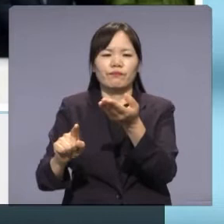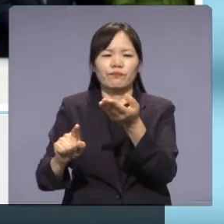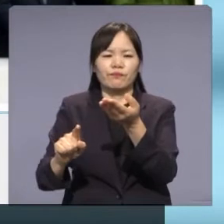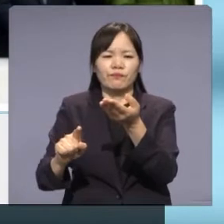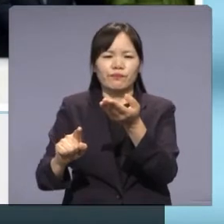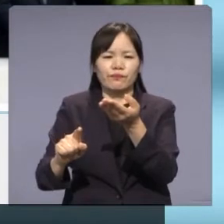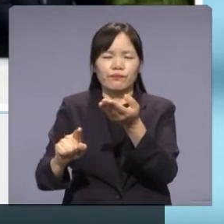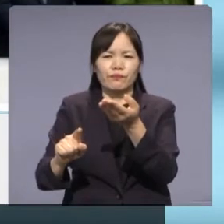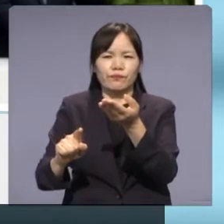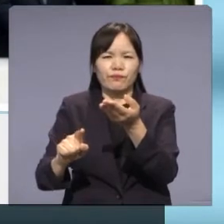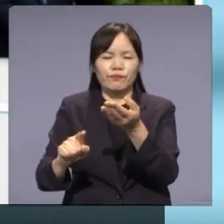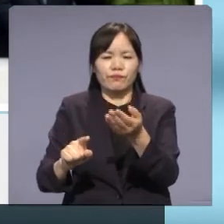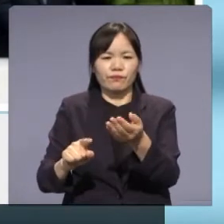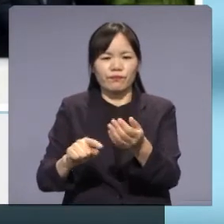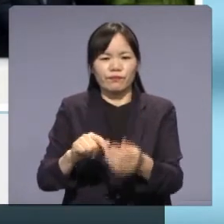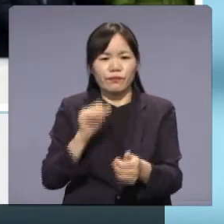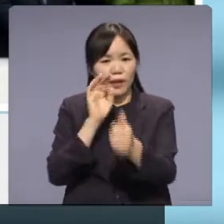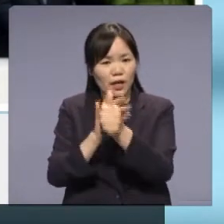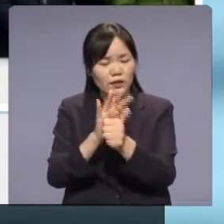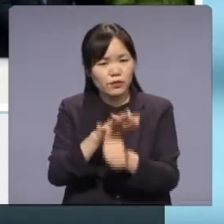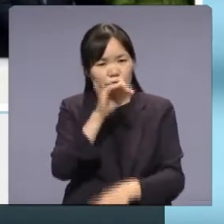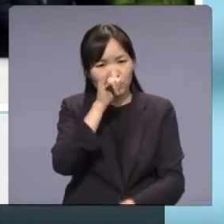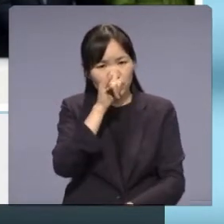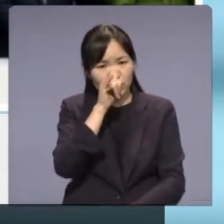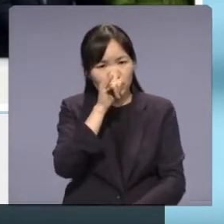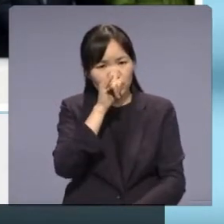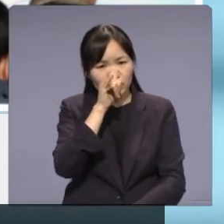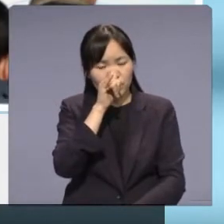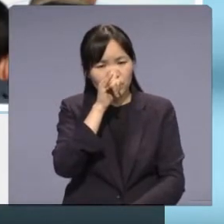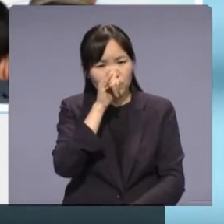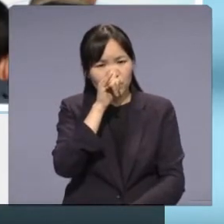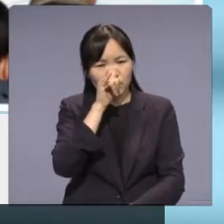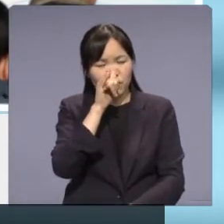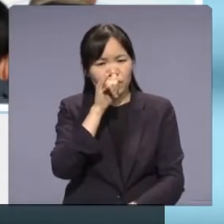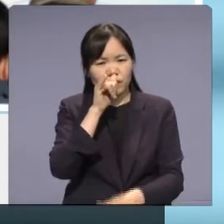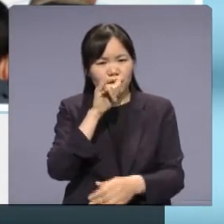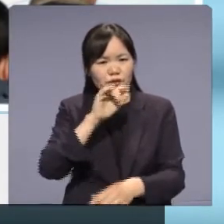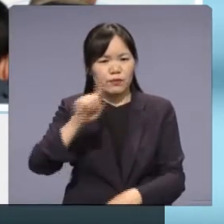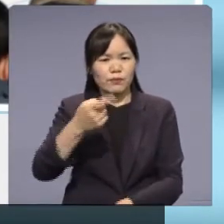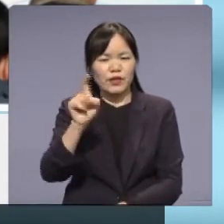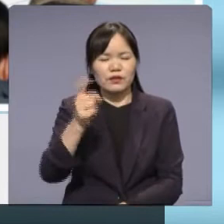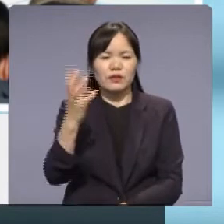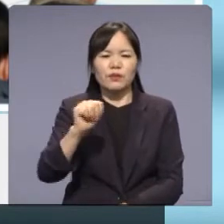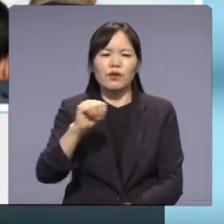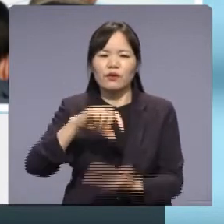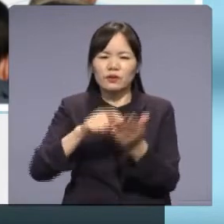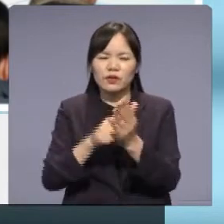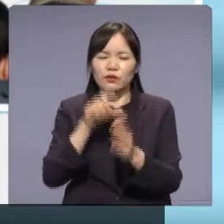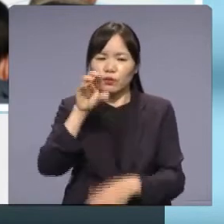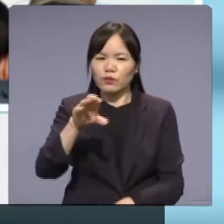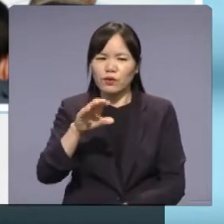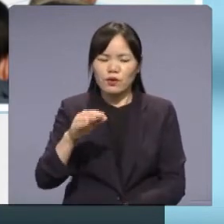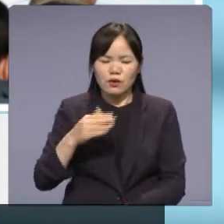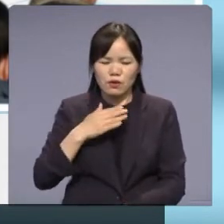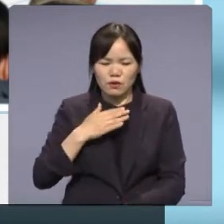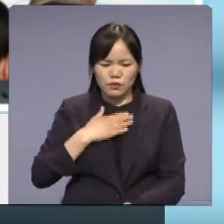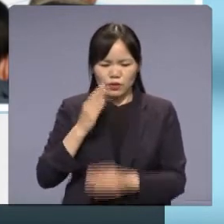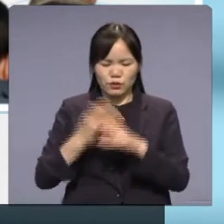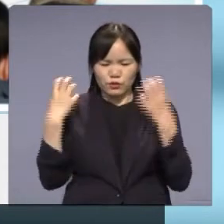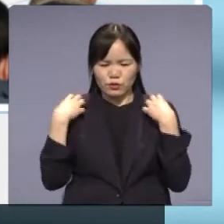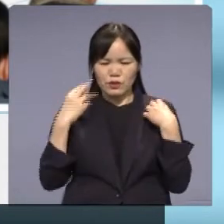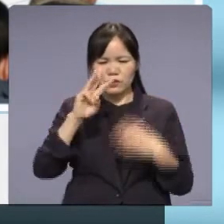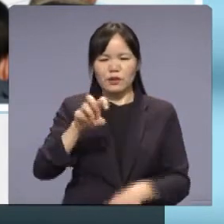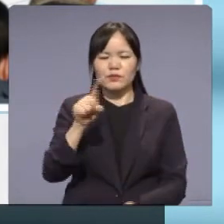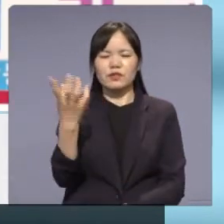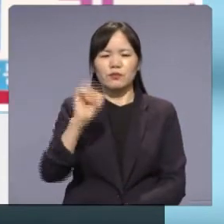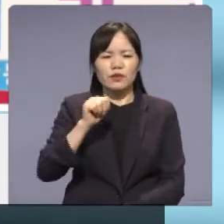어쨌든 인천시가 지원을 해주고 있고 중구도 그렇고 예, 그렇지만 지금 160억 정도 1년에 들어가지고 우리도 31억 정도 내지만 앞으로 그것이